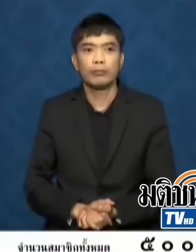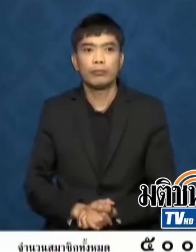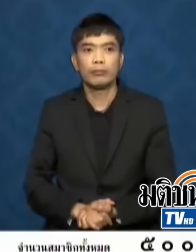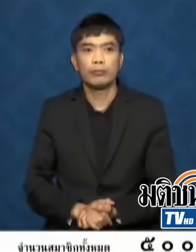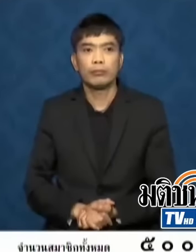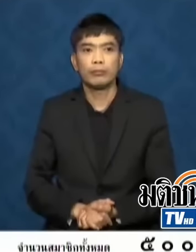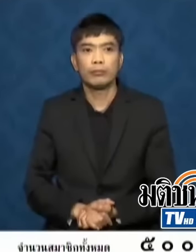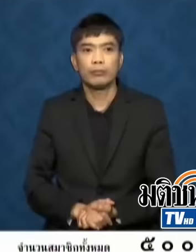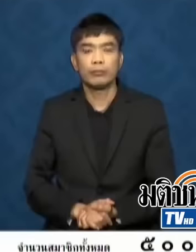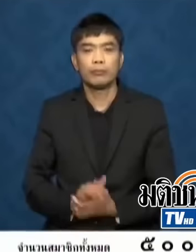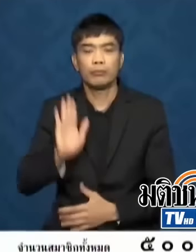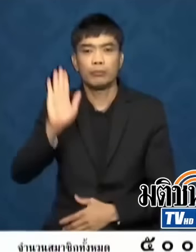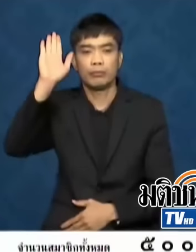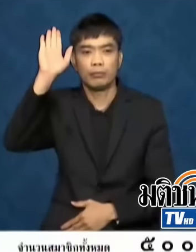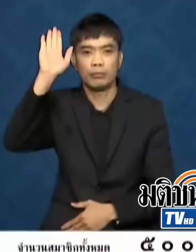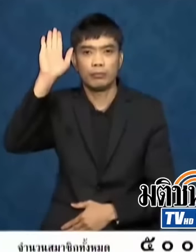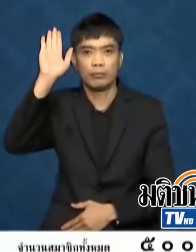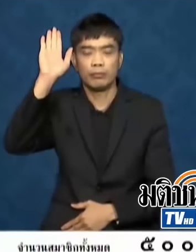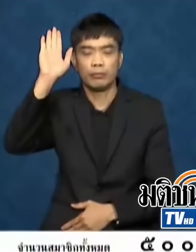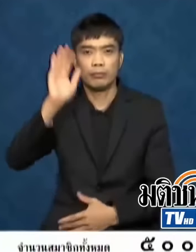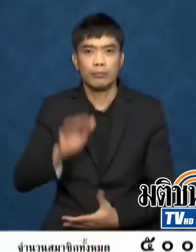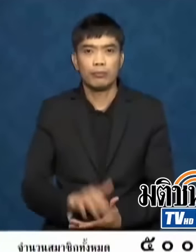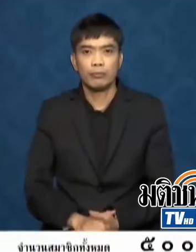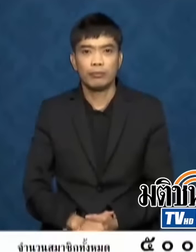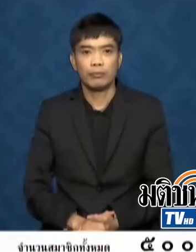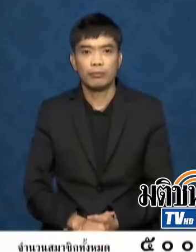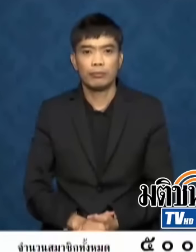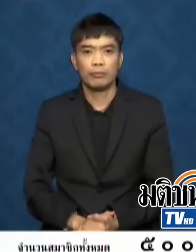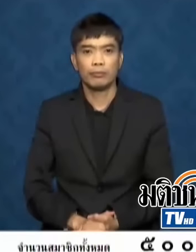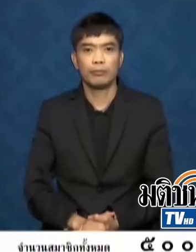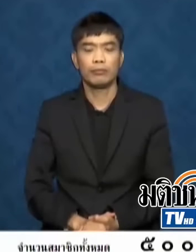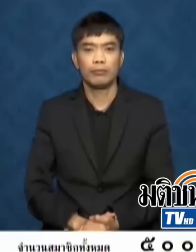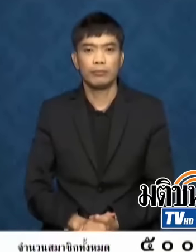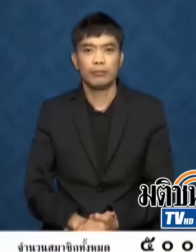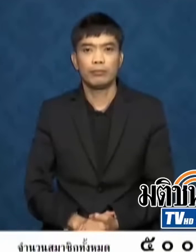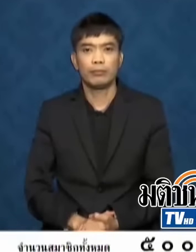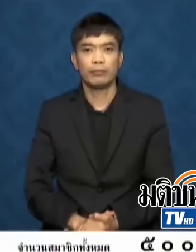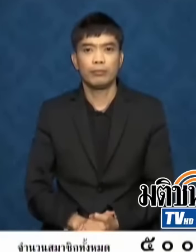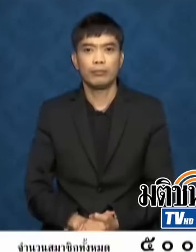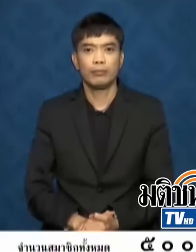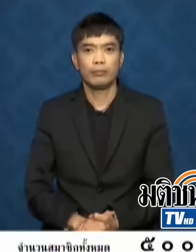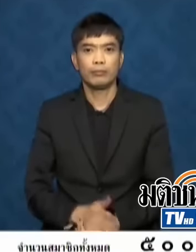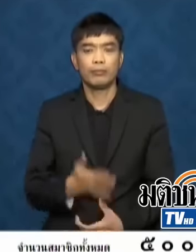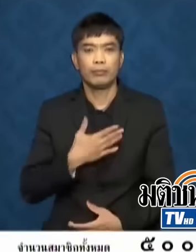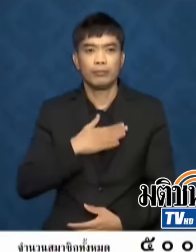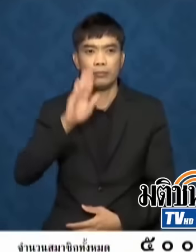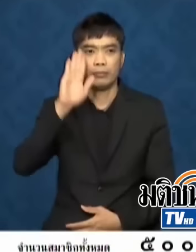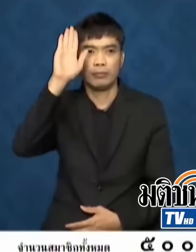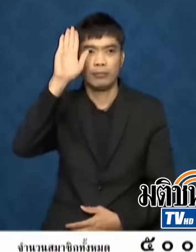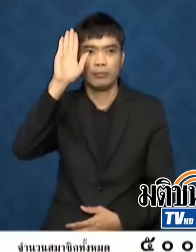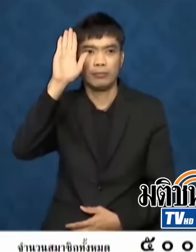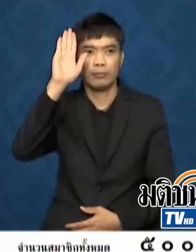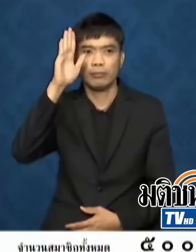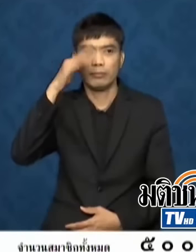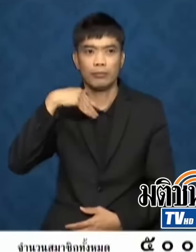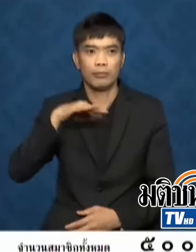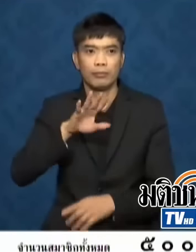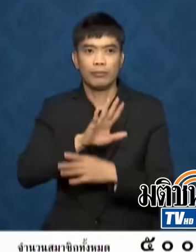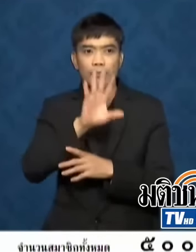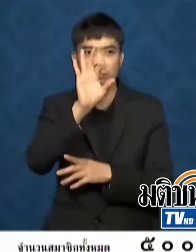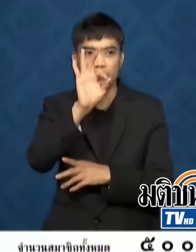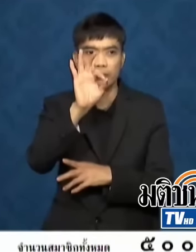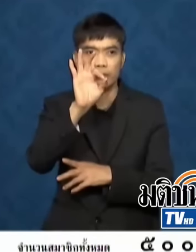ครับ ท่านประธานคะ ครับเชิญครับ ดุชนาถจารุวงศ์เสถียรค่ะศรีสะเกษเขต9ค่ะประท้วงข้อ